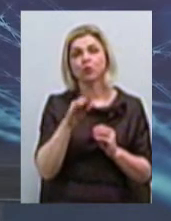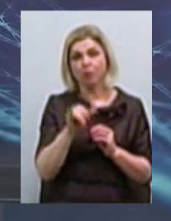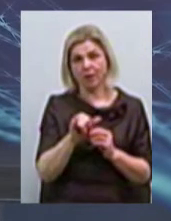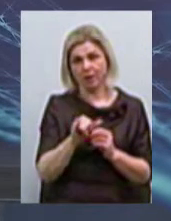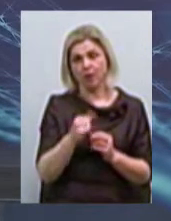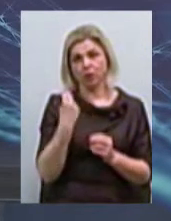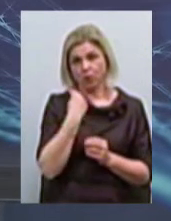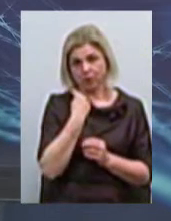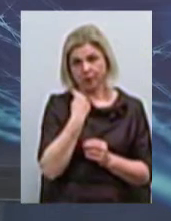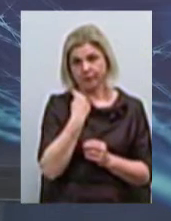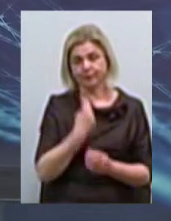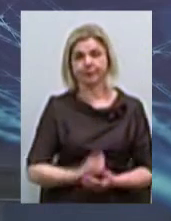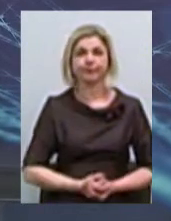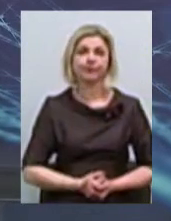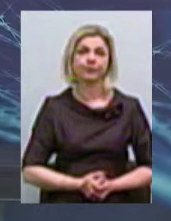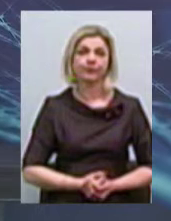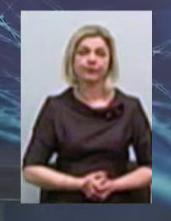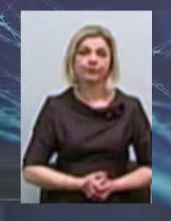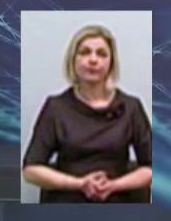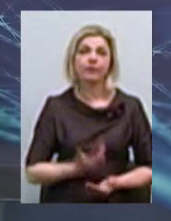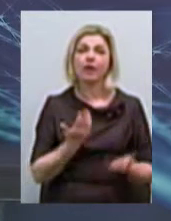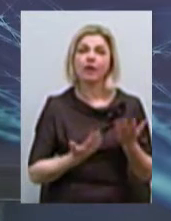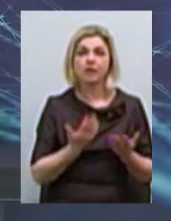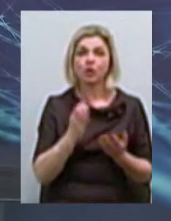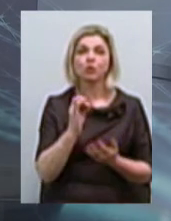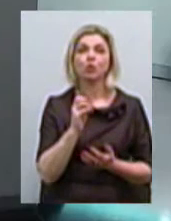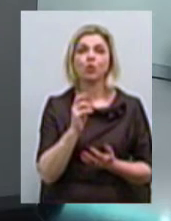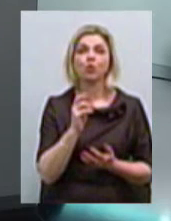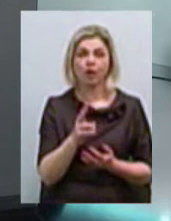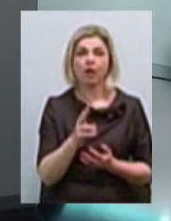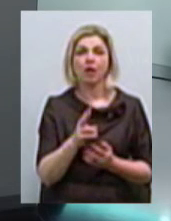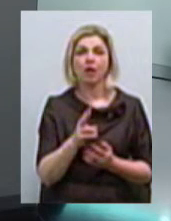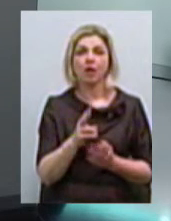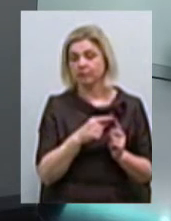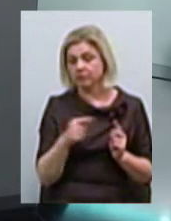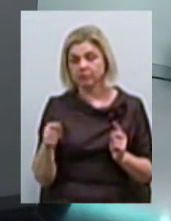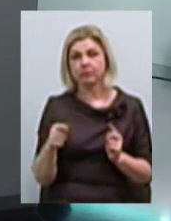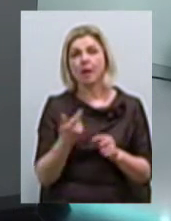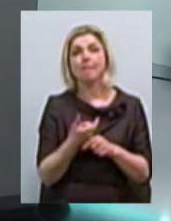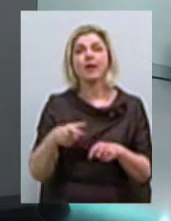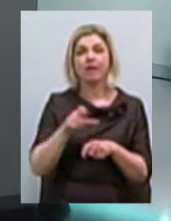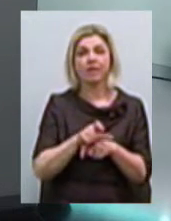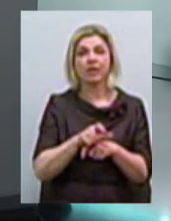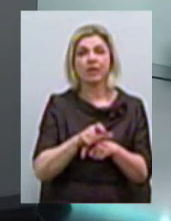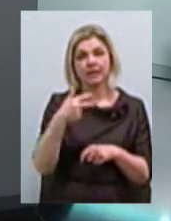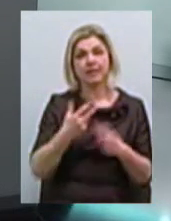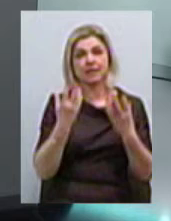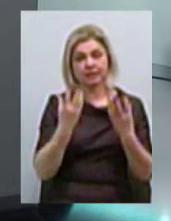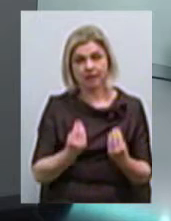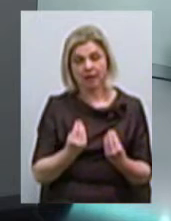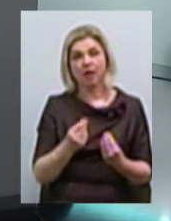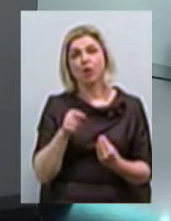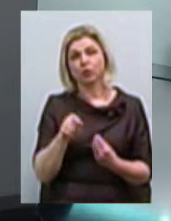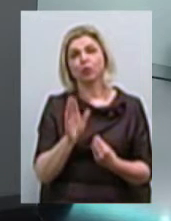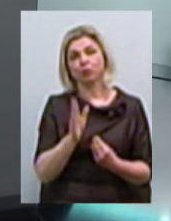податкового зобов'язання, від суми податкового боргу. Якщо термін протермінування перевищує 30 календарних днів, у цьому